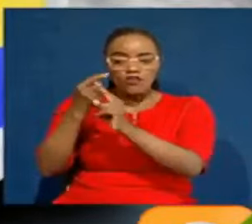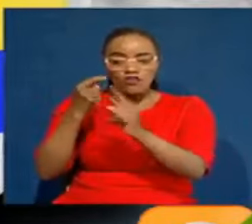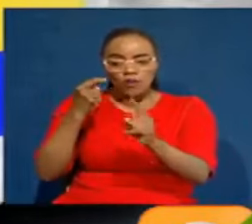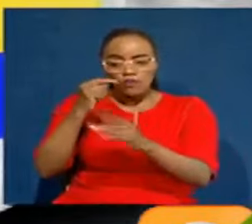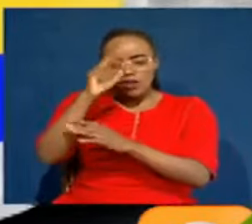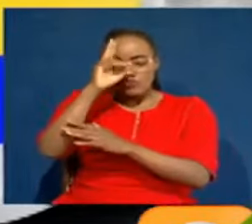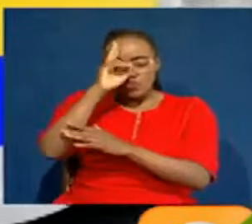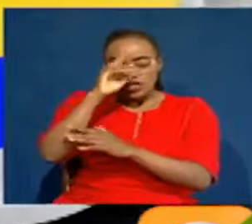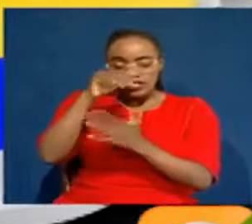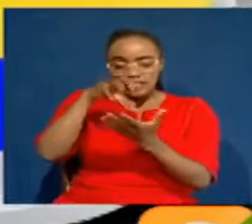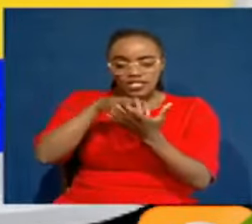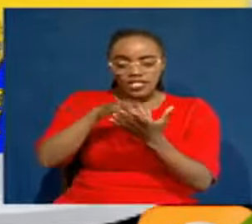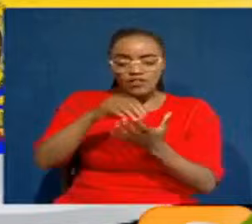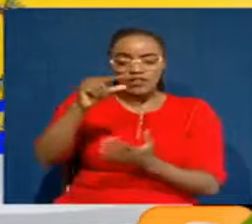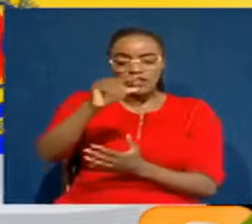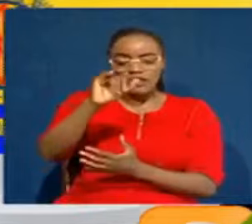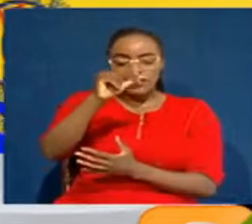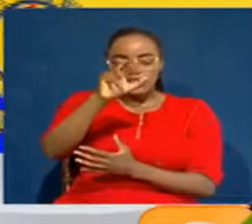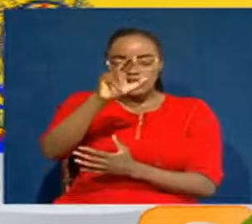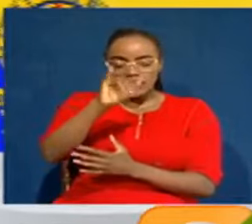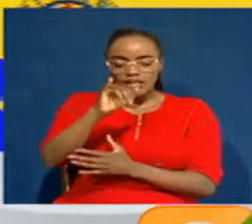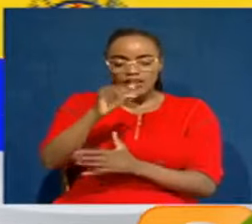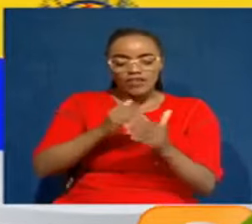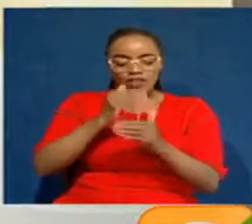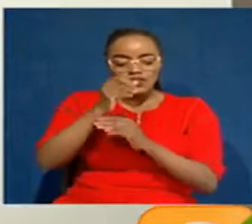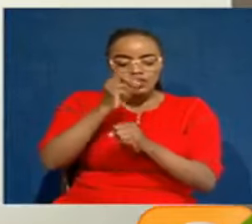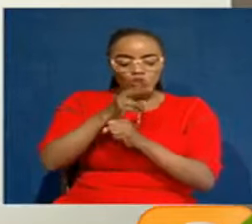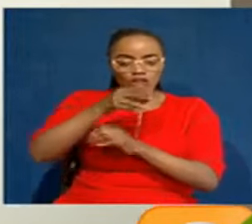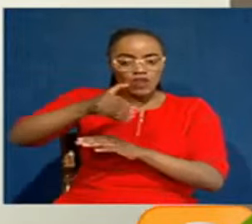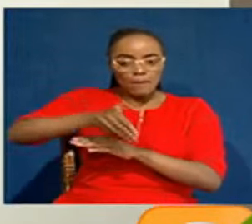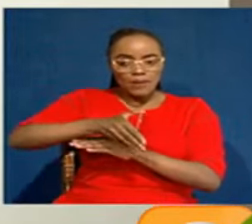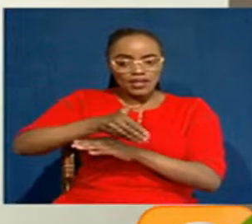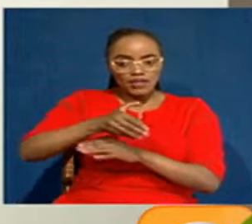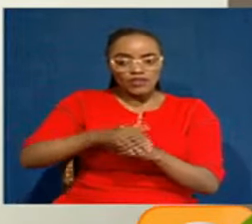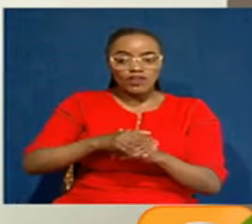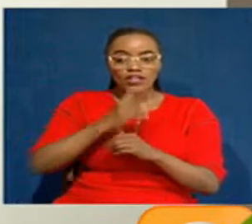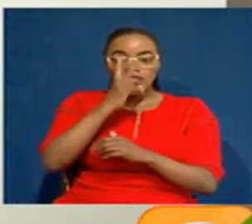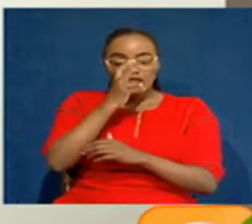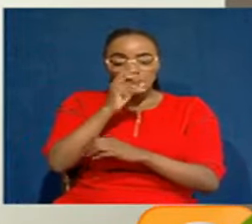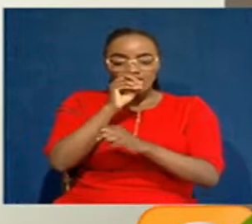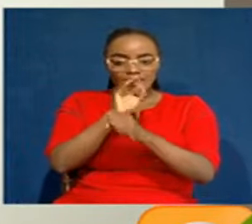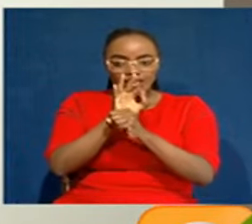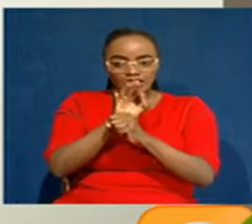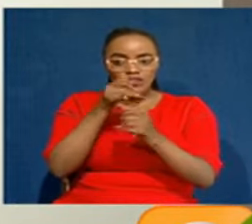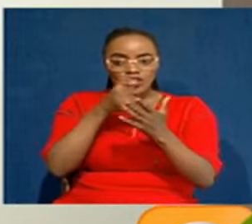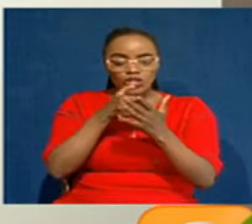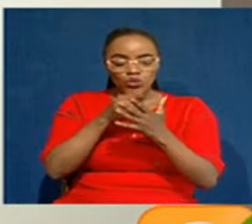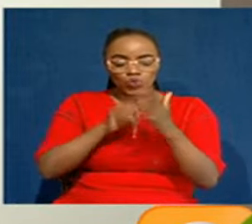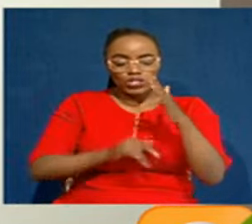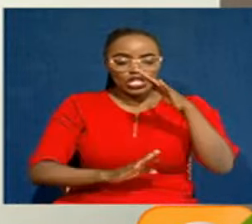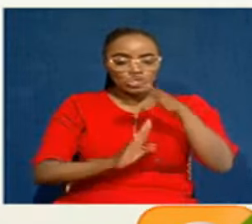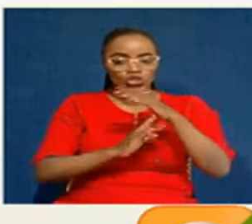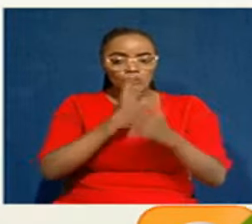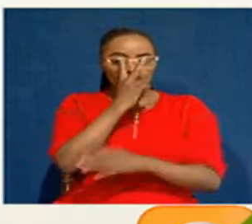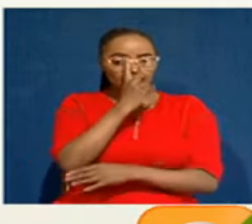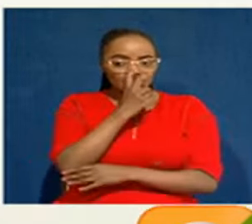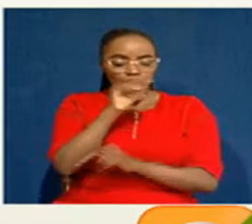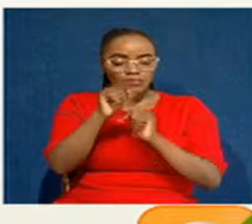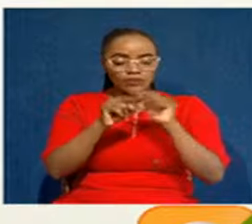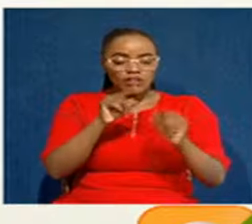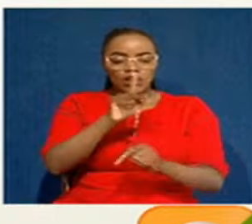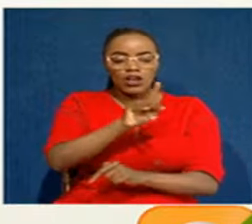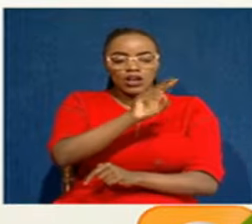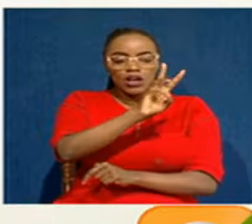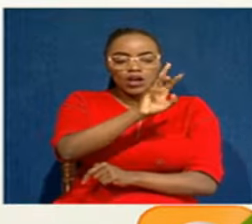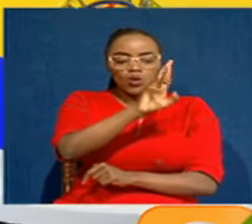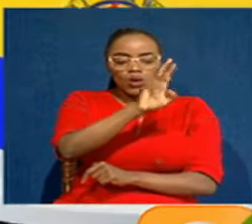hiki cha Gigiri saa chache baada ya saa 6 usiku. Washukiwa hao 13 wakiwemo mshukiwa wa mauaji ya Kware